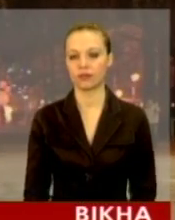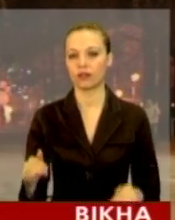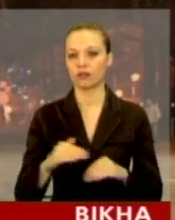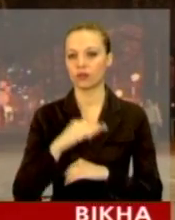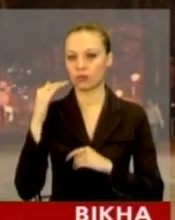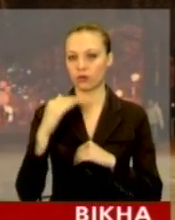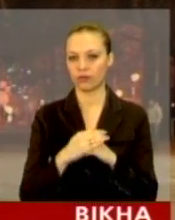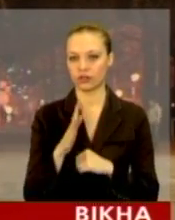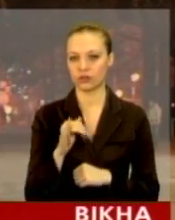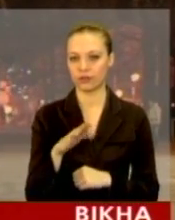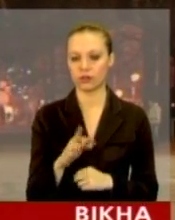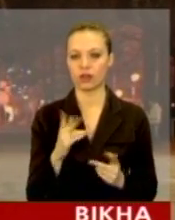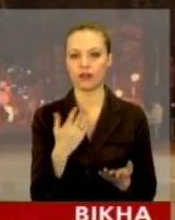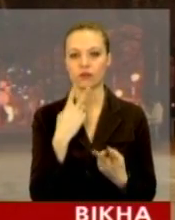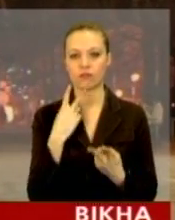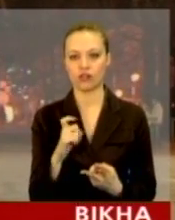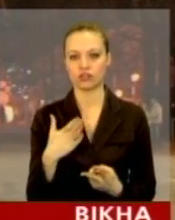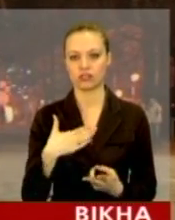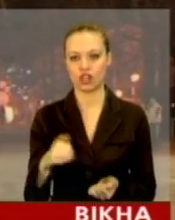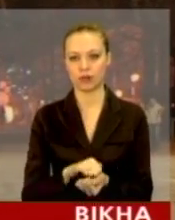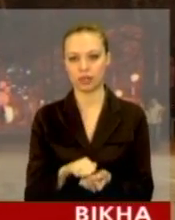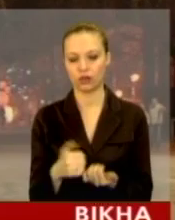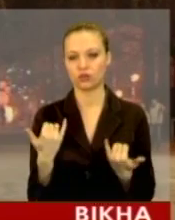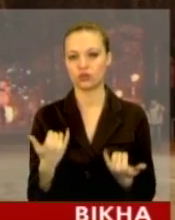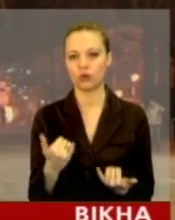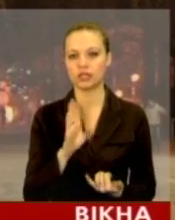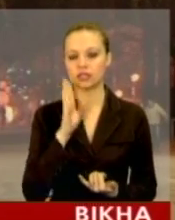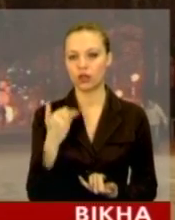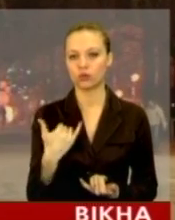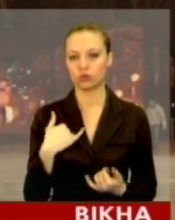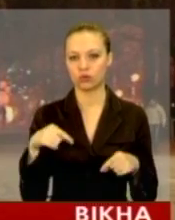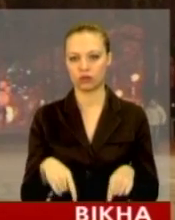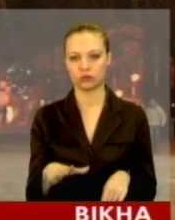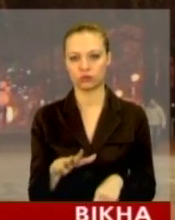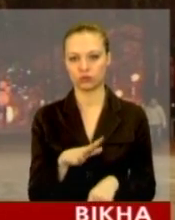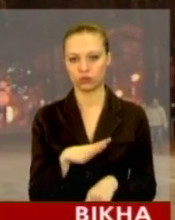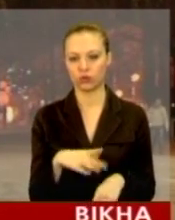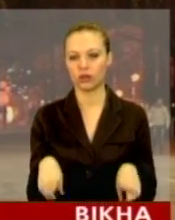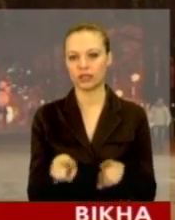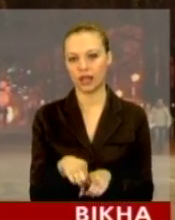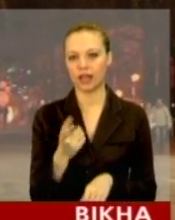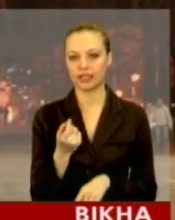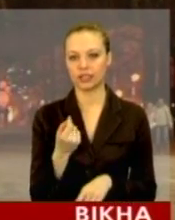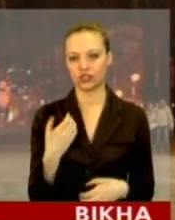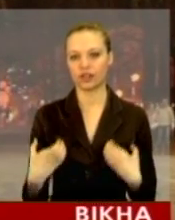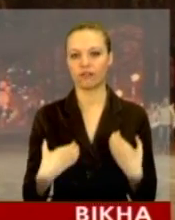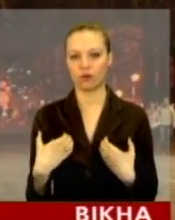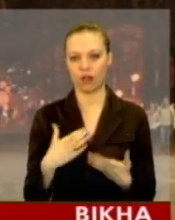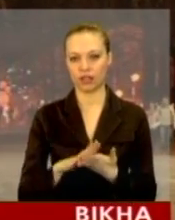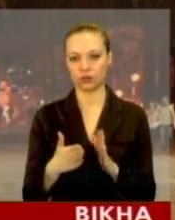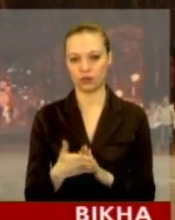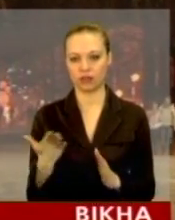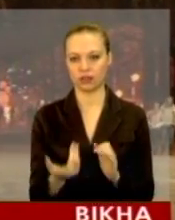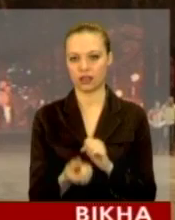Доброго вечора, Віто. Як ви бачили вже з наших матеріалів, сьогодні зранку у нас тут було так трішки хвилювала нас ситуація,